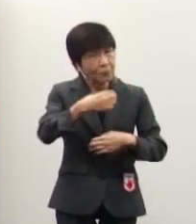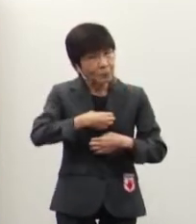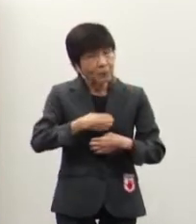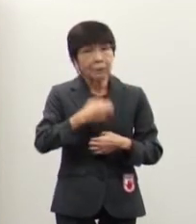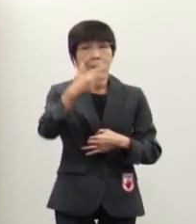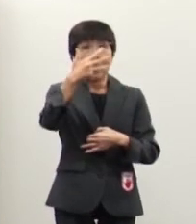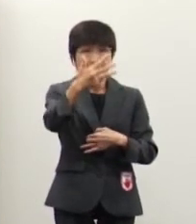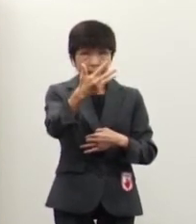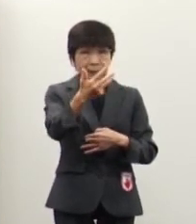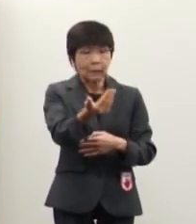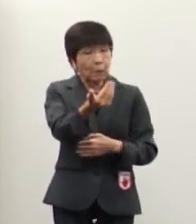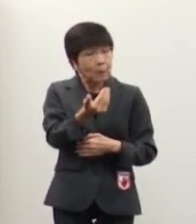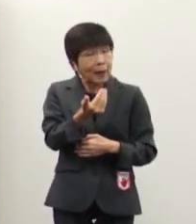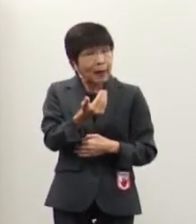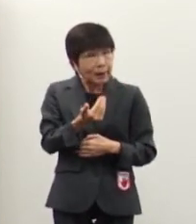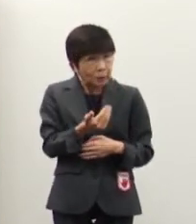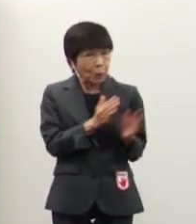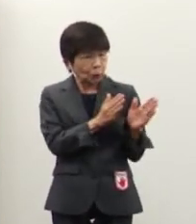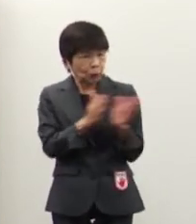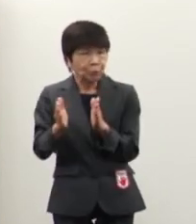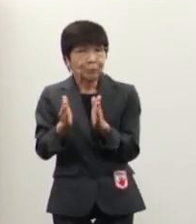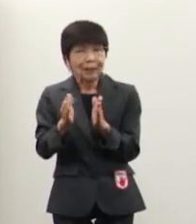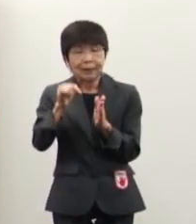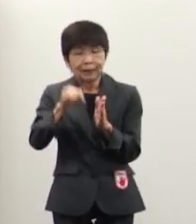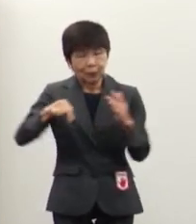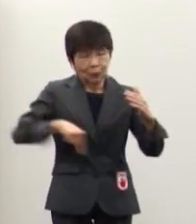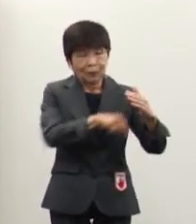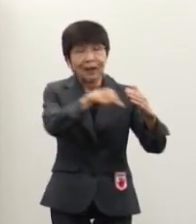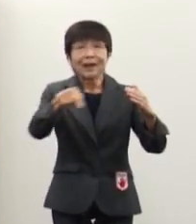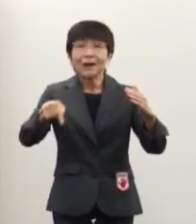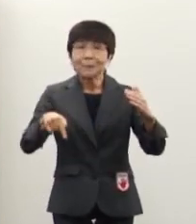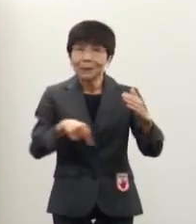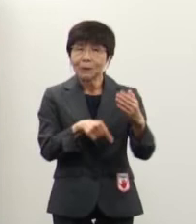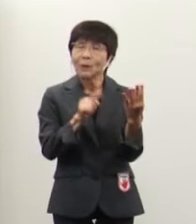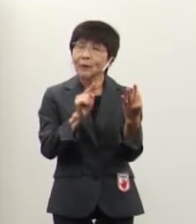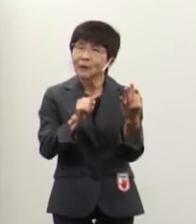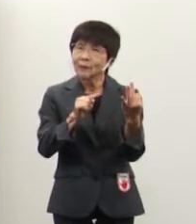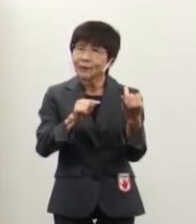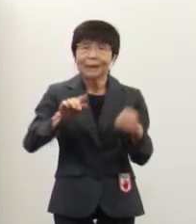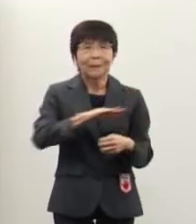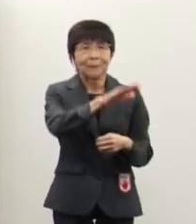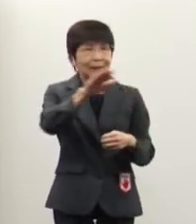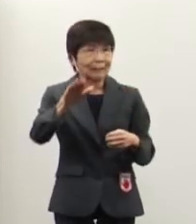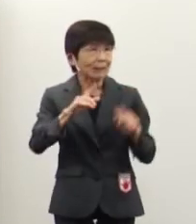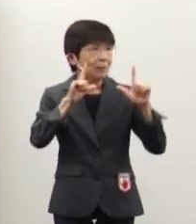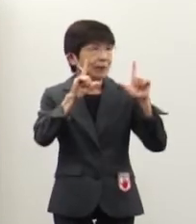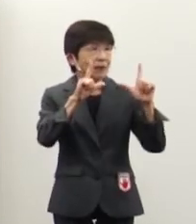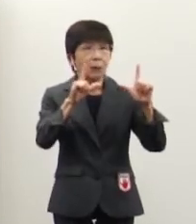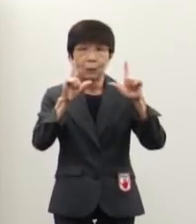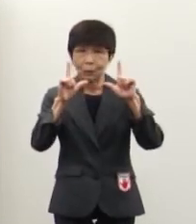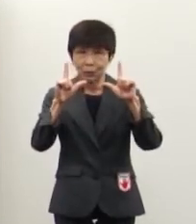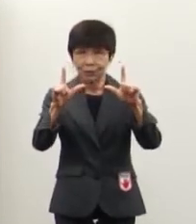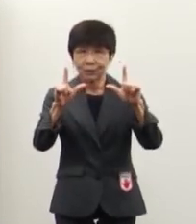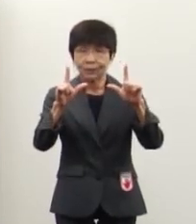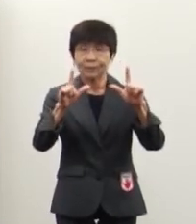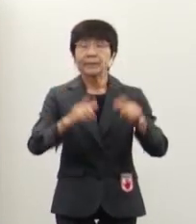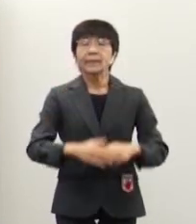として着手し、すでに実行に移している取り組みについて、いくつか県民の皆様に、ご報告申し上げます。